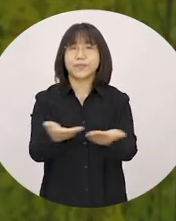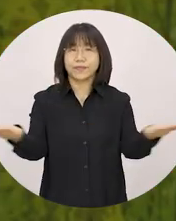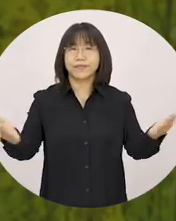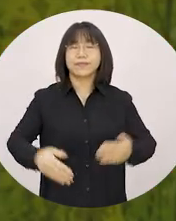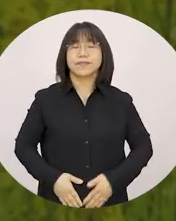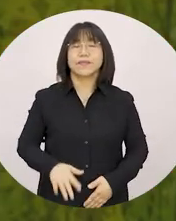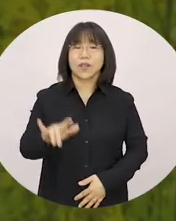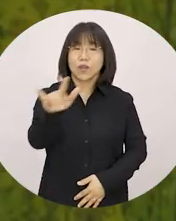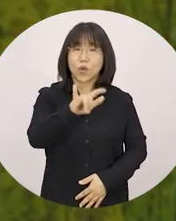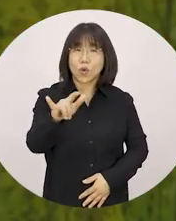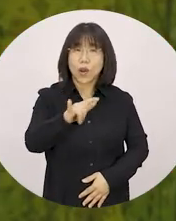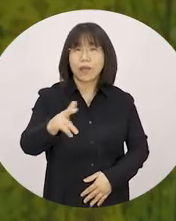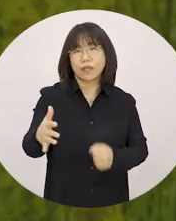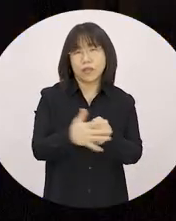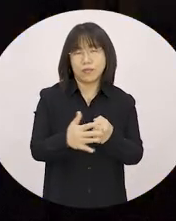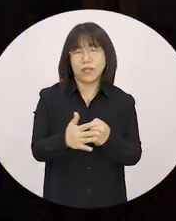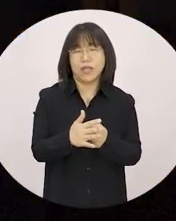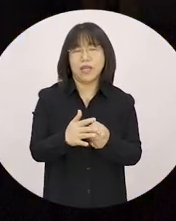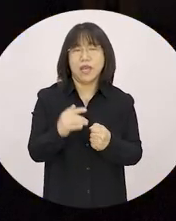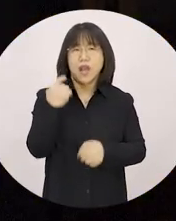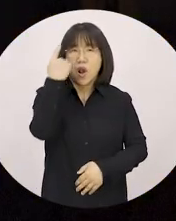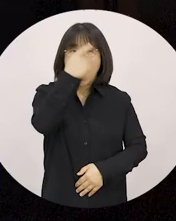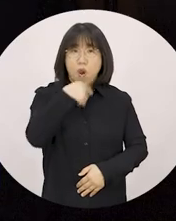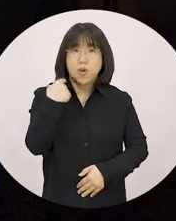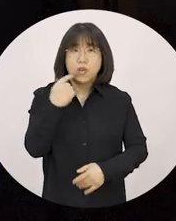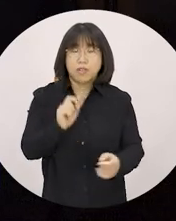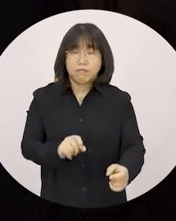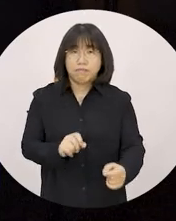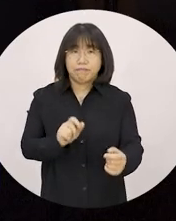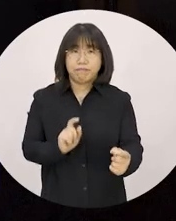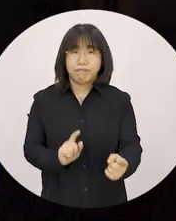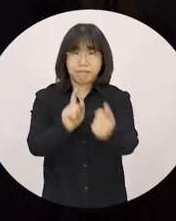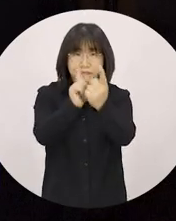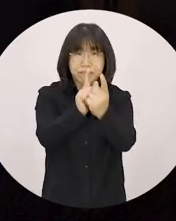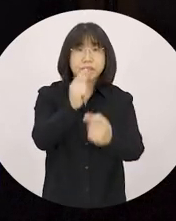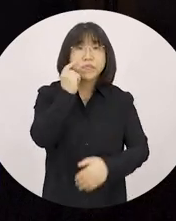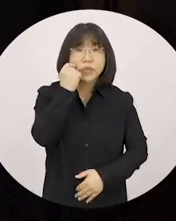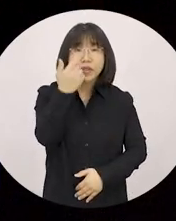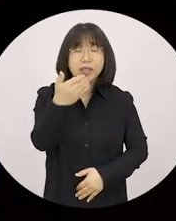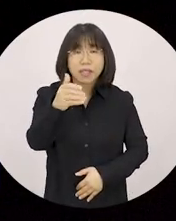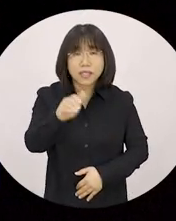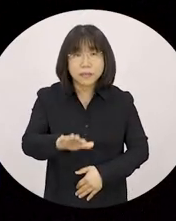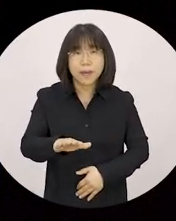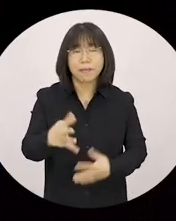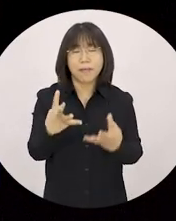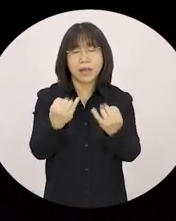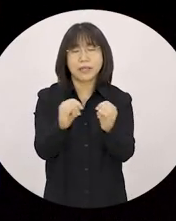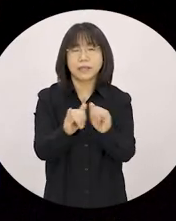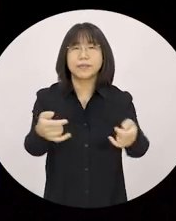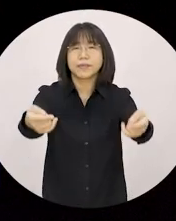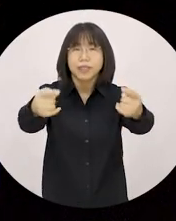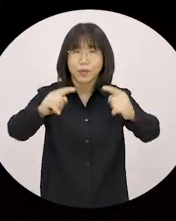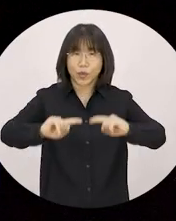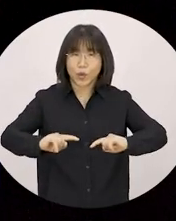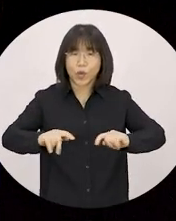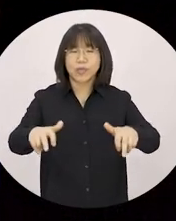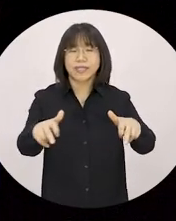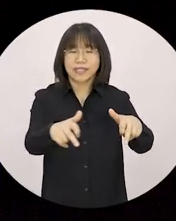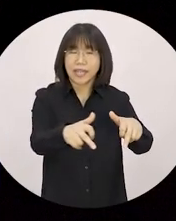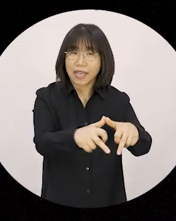진행됐습니다. 코로나19로 인해 비대면 온라인으로 열린 이번 교육에는 많은 구민들이 실시간으로